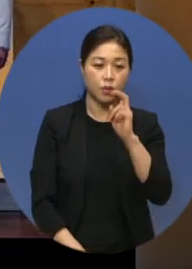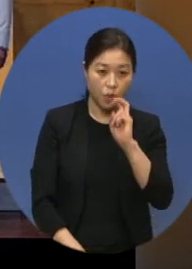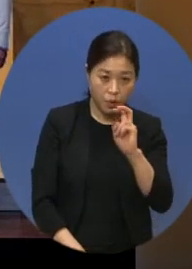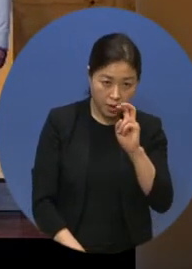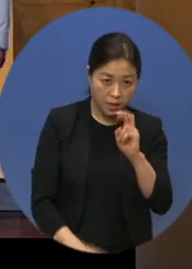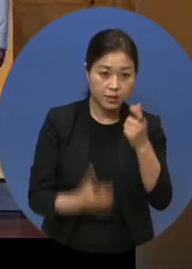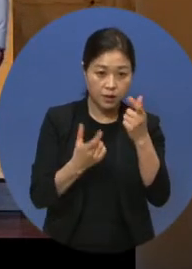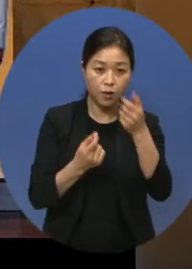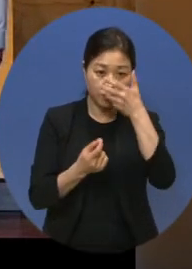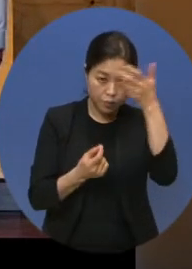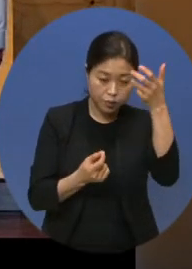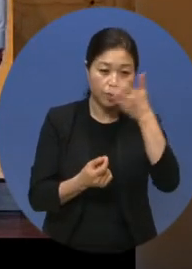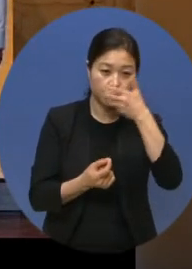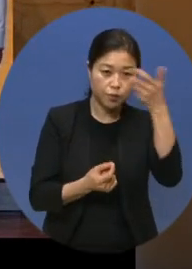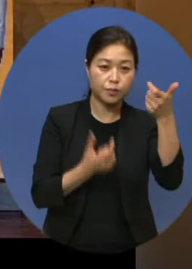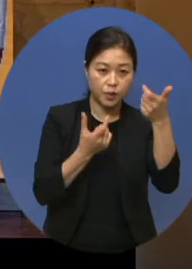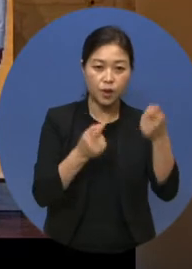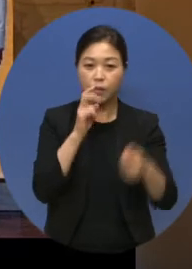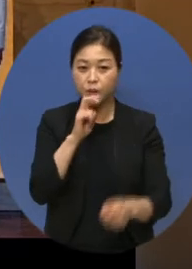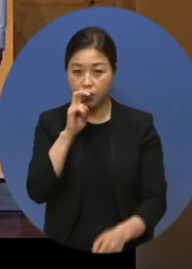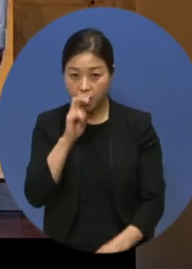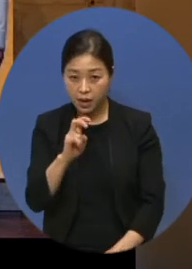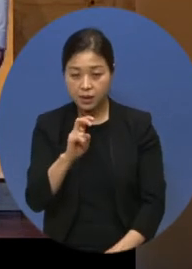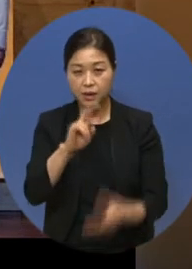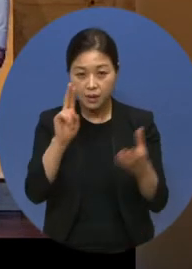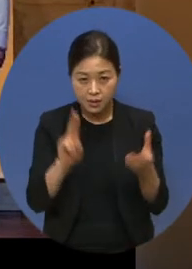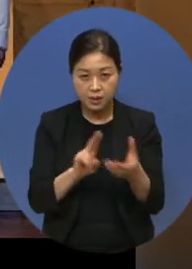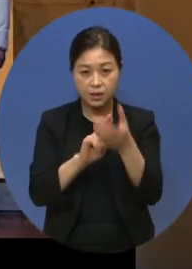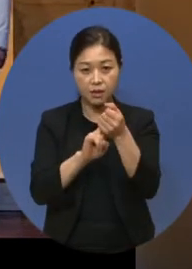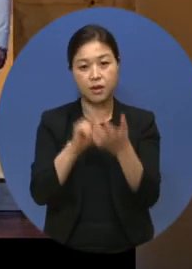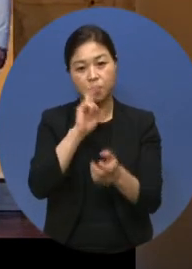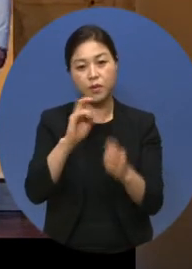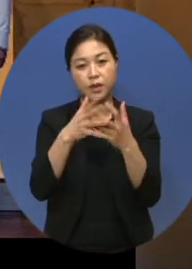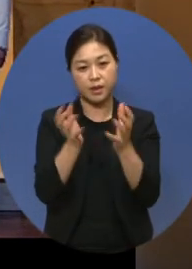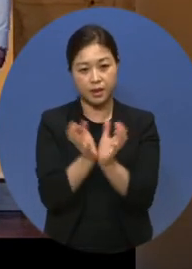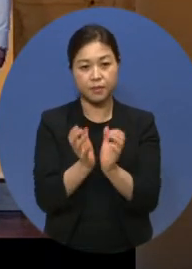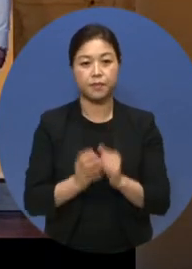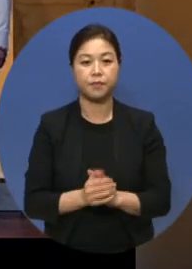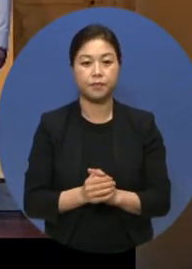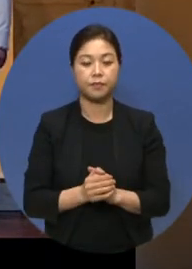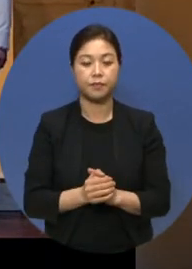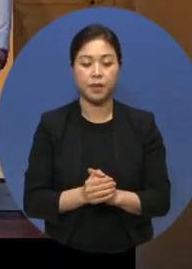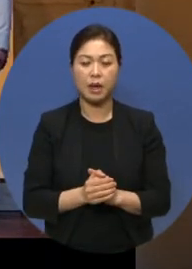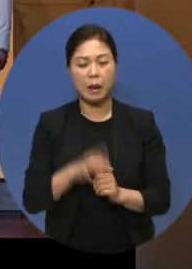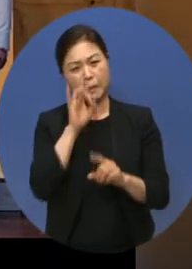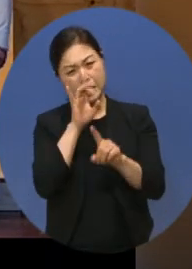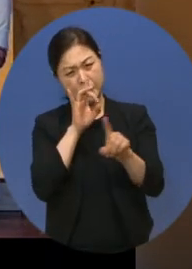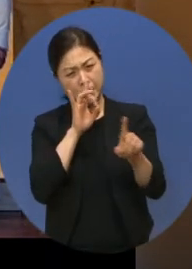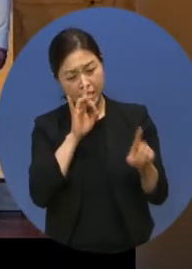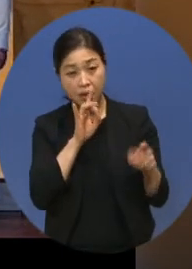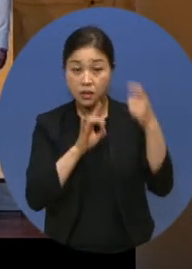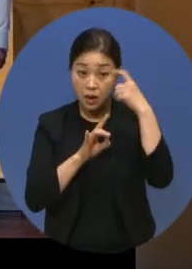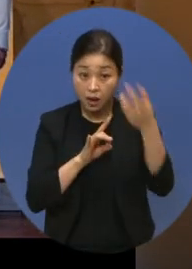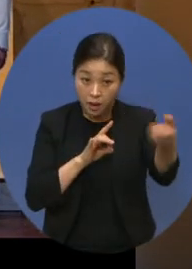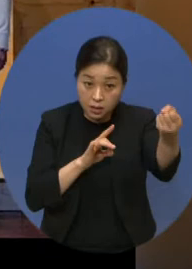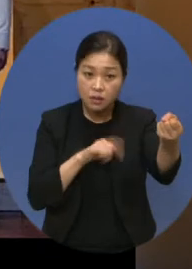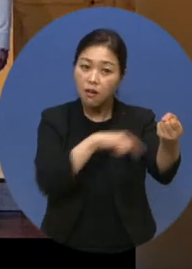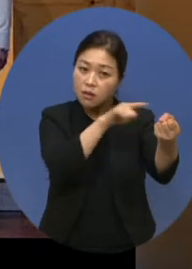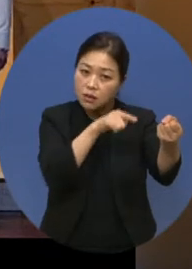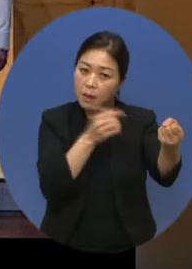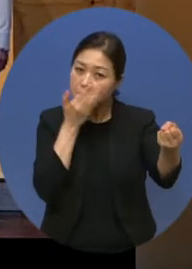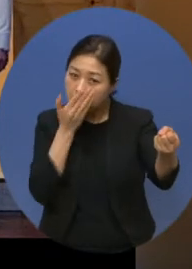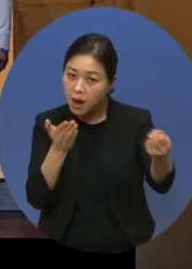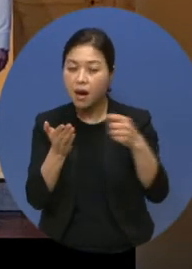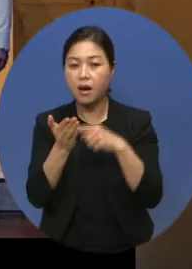꿈꾸고 꿈꾸듯 노래하는 미라클 앙상블. 모두가 불가능할 거라 여겼던 일들을